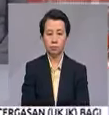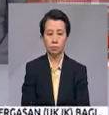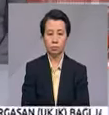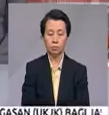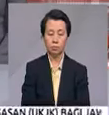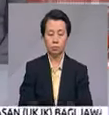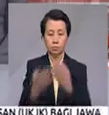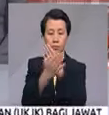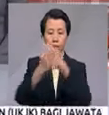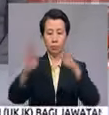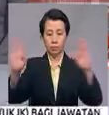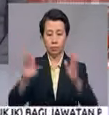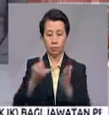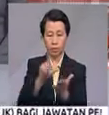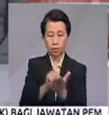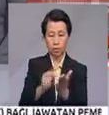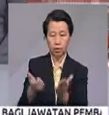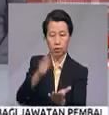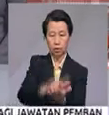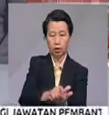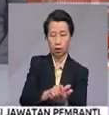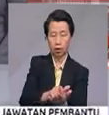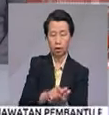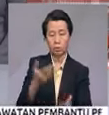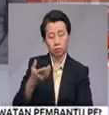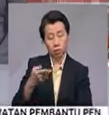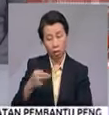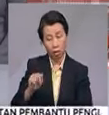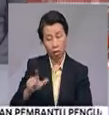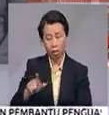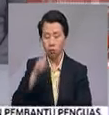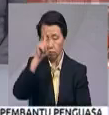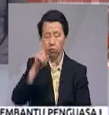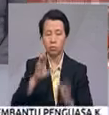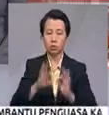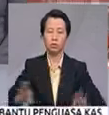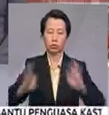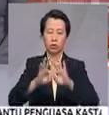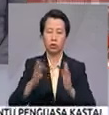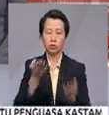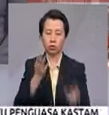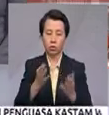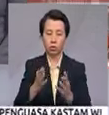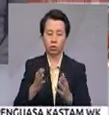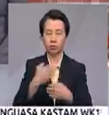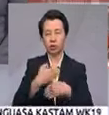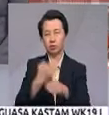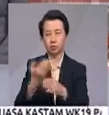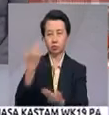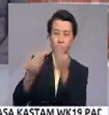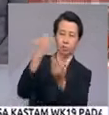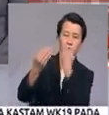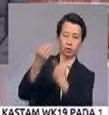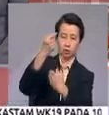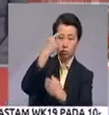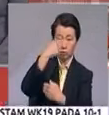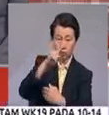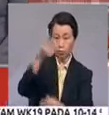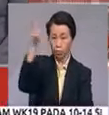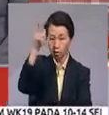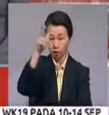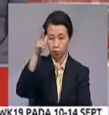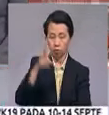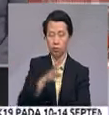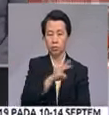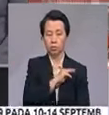Saudara, kebebasan media untuk melaporkan perkara sebenar amat penting meskipun berbentuk kritikan kepada kerajaan. Menteri Komunikasi